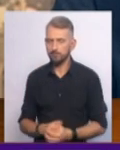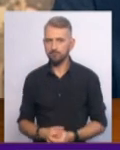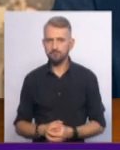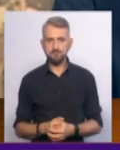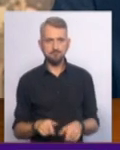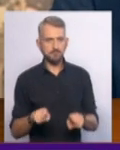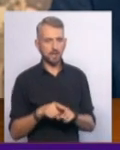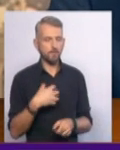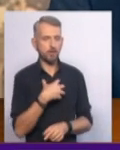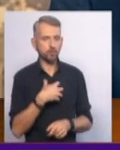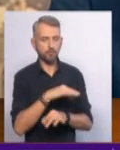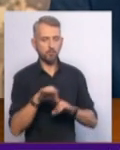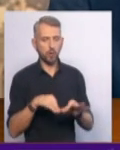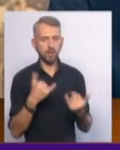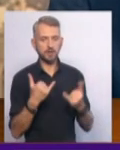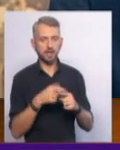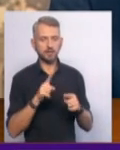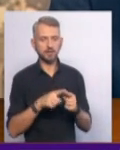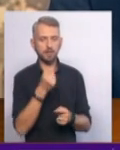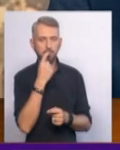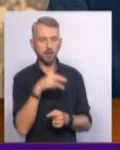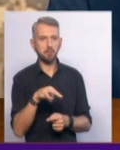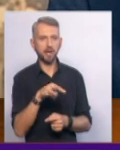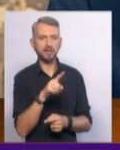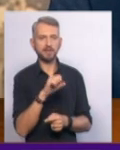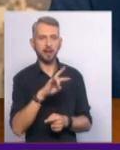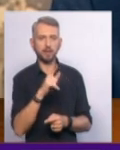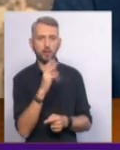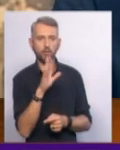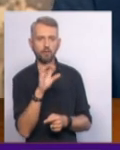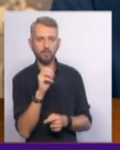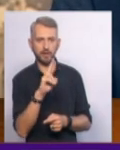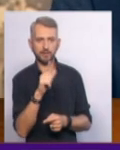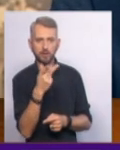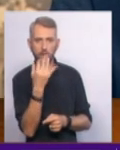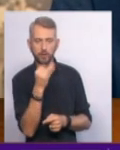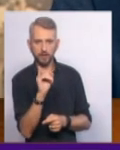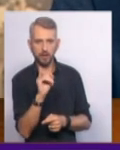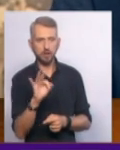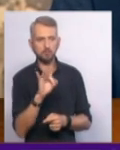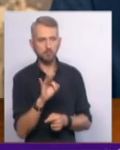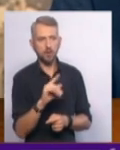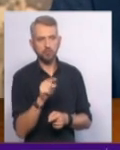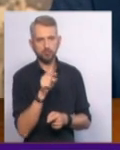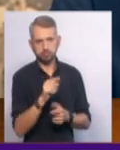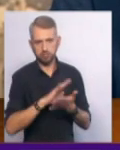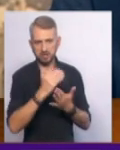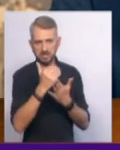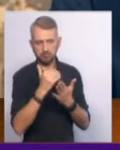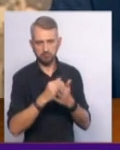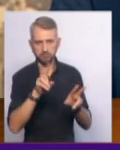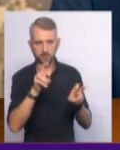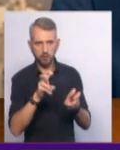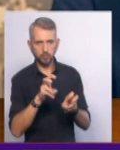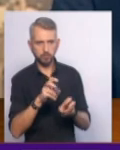Такий важливий проєкт зараз – це парк Марії Зеньковецької по створенню якраз надання статусу парку цій території, тому